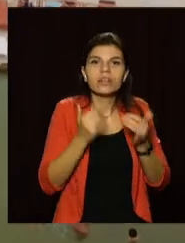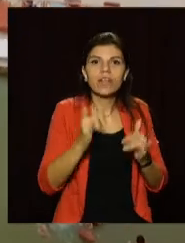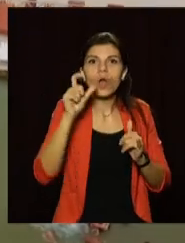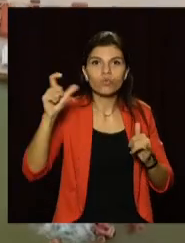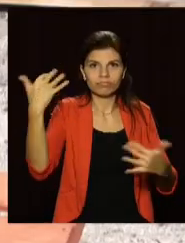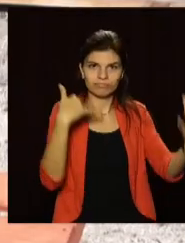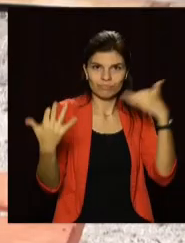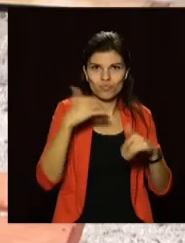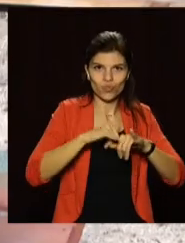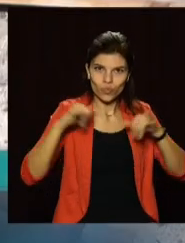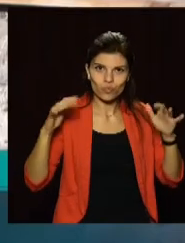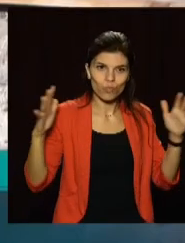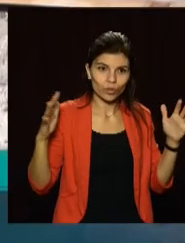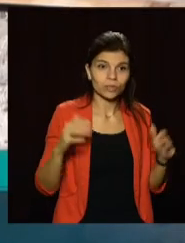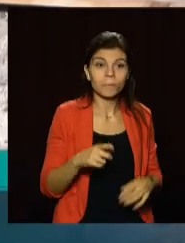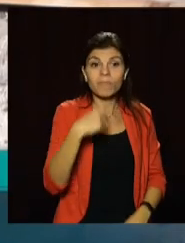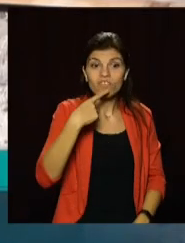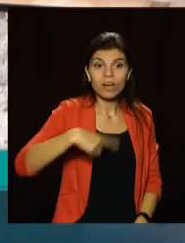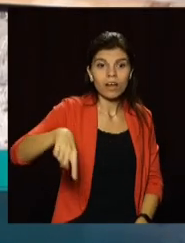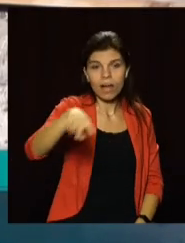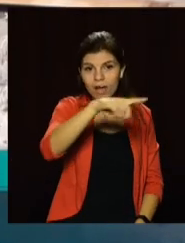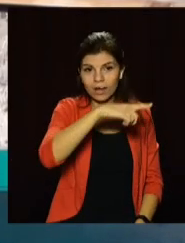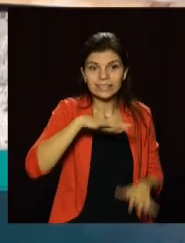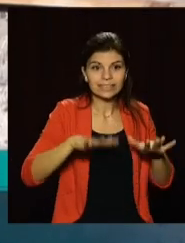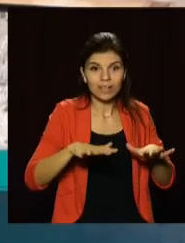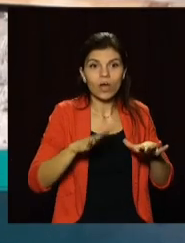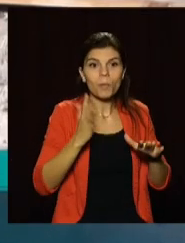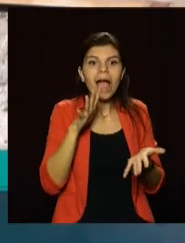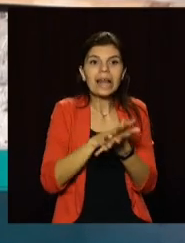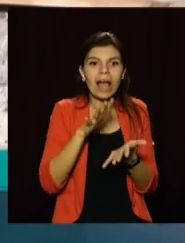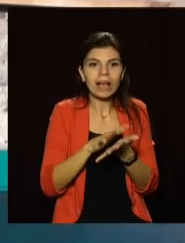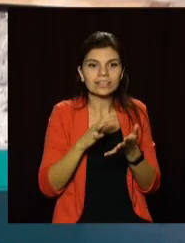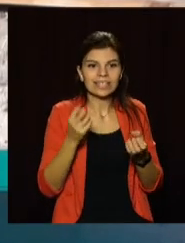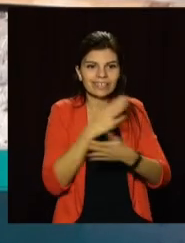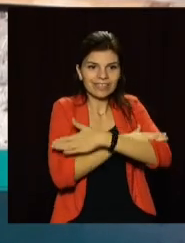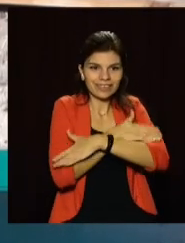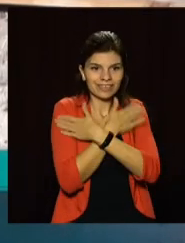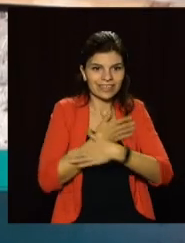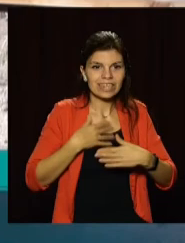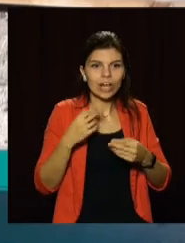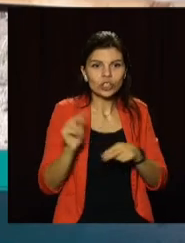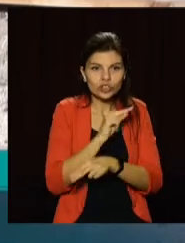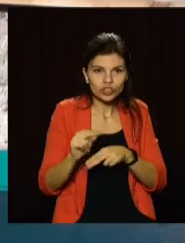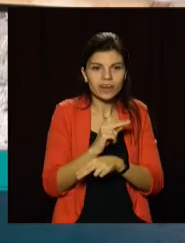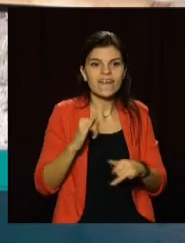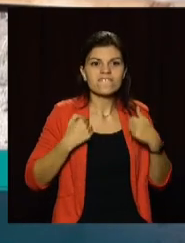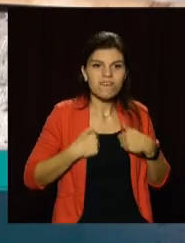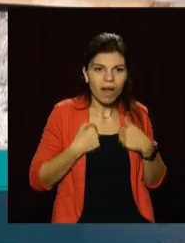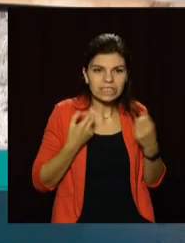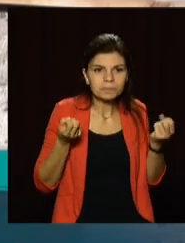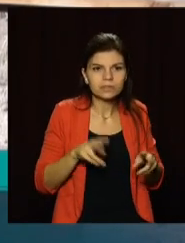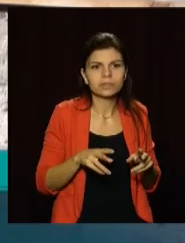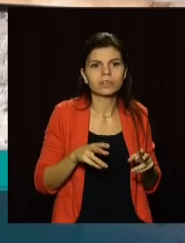З'явиться круглогодичне здання, де будуть уже прийматися грязові процедури, де будуть знаходитися і ванни,